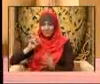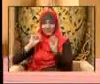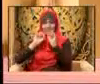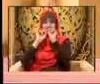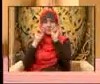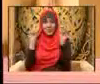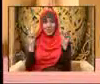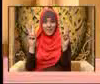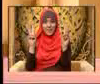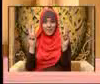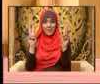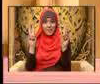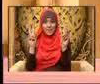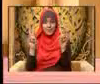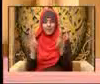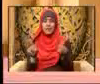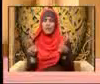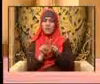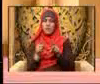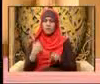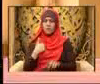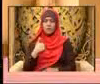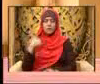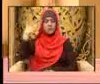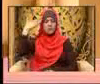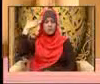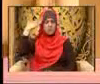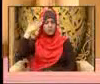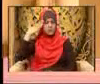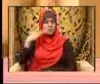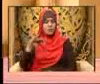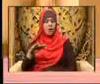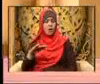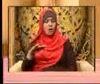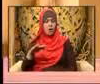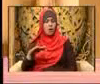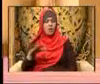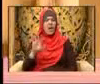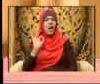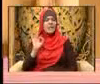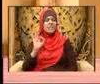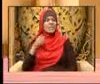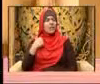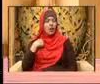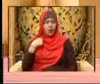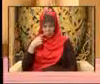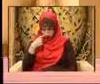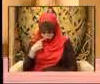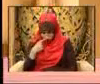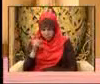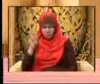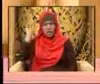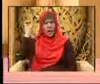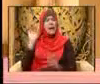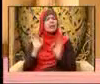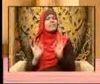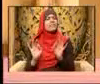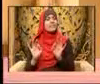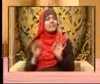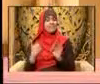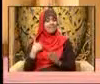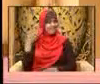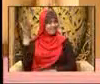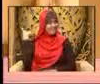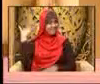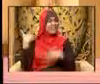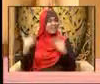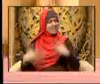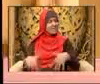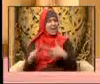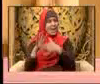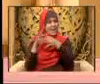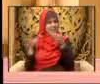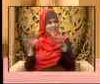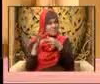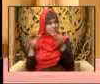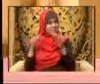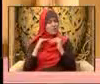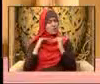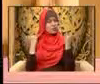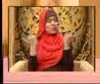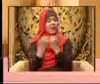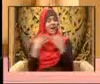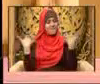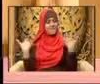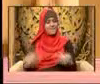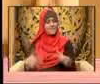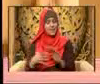وعندما يدرك الإنسان أن معنى العبادة ومعنى عبد، وما قلنا فيما مضى هذا المعنى بصورة